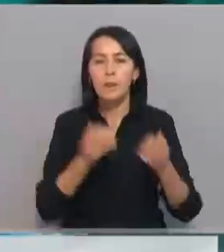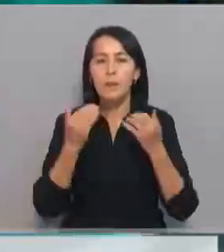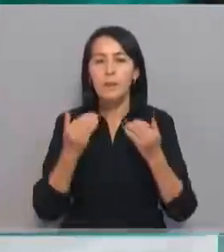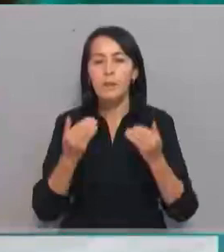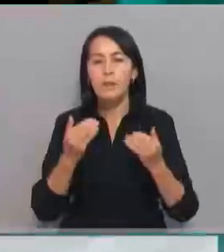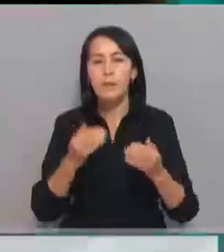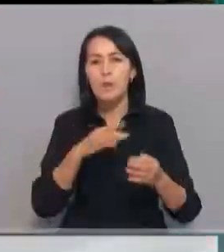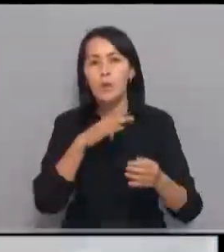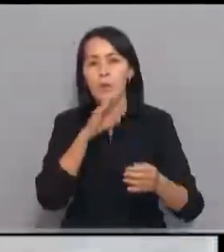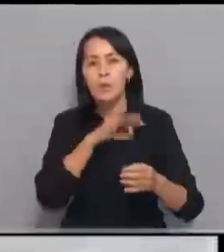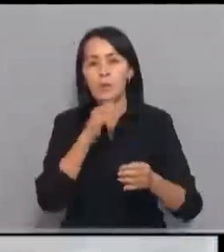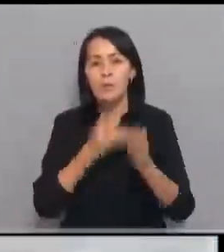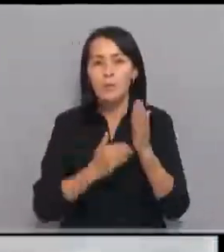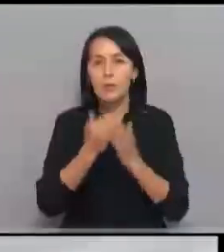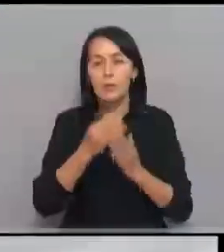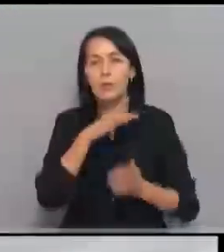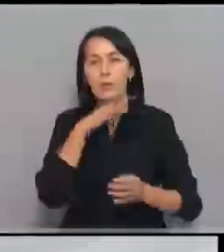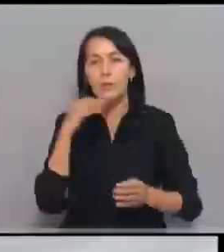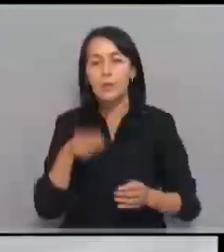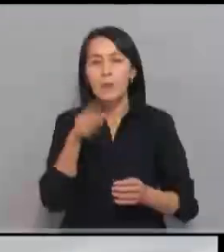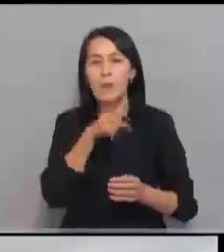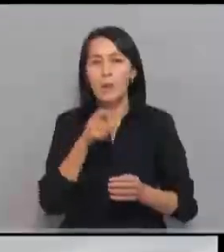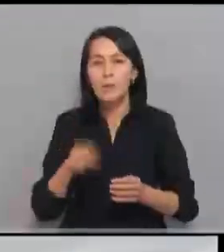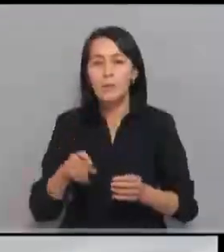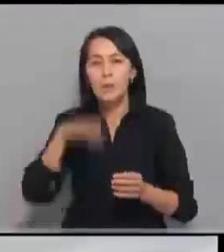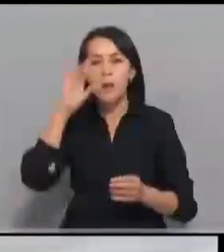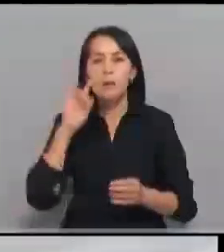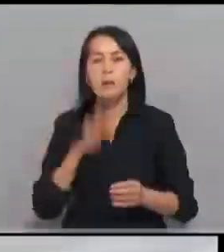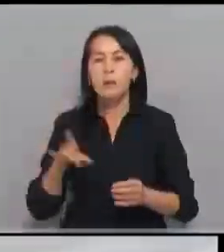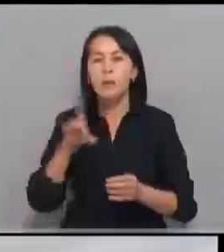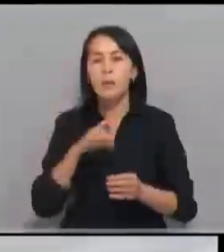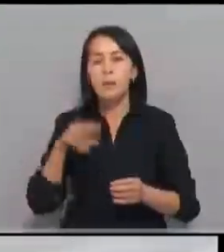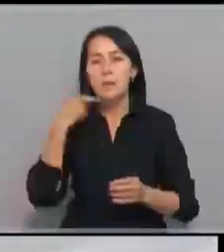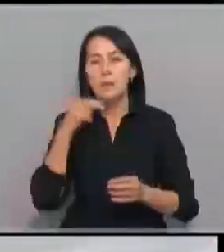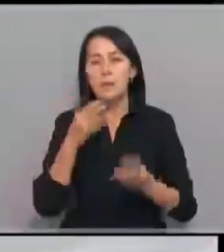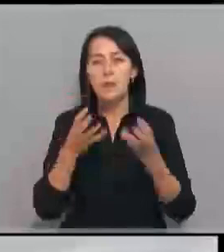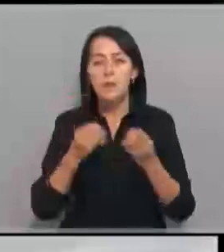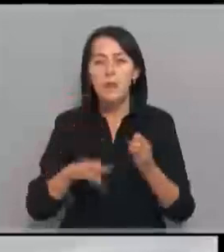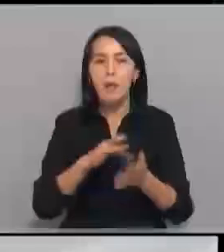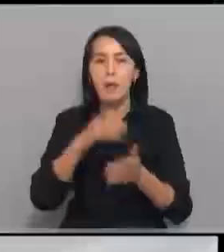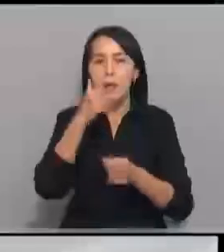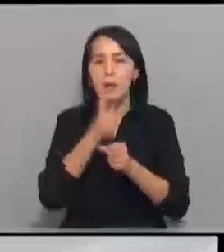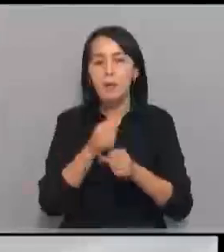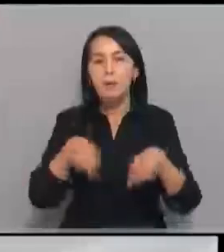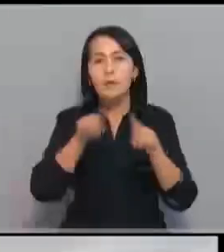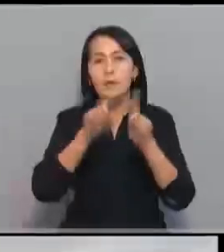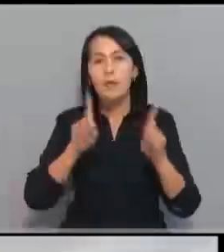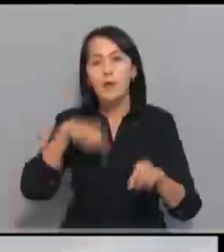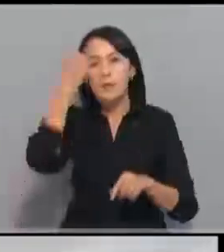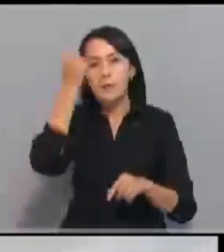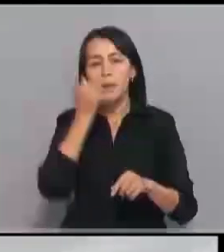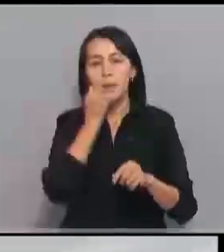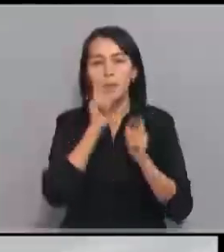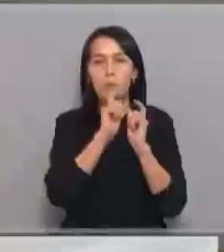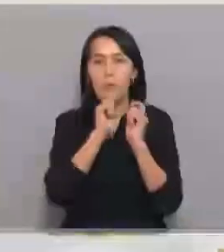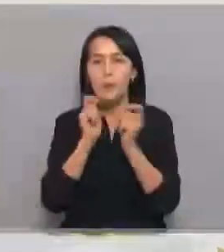етуде табыс биігінен көрінген бірқатар азаматтар Қазақстан Республикасы президентінің және қала әкімінің алғыс хаттарымен